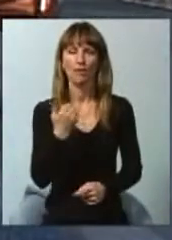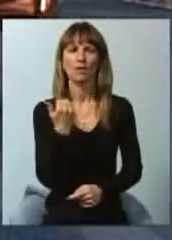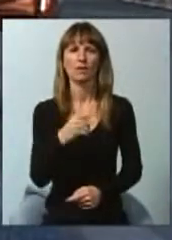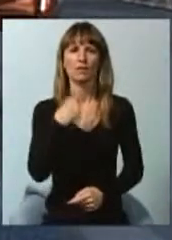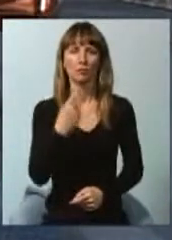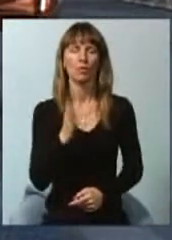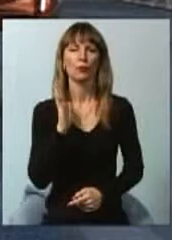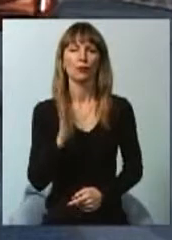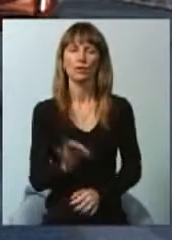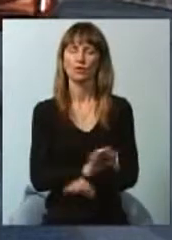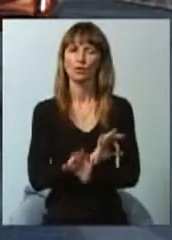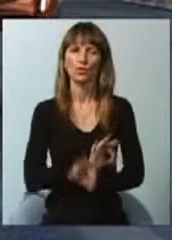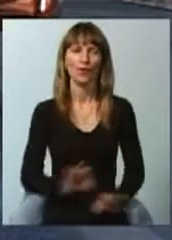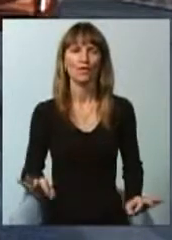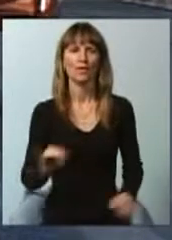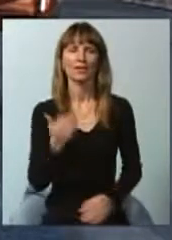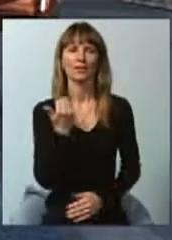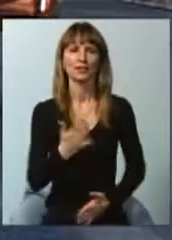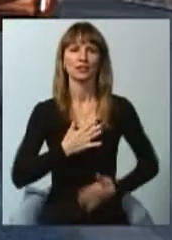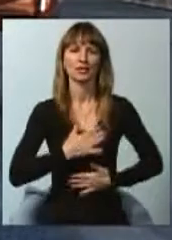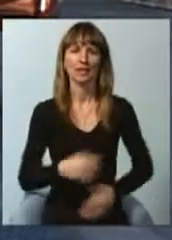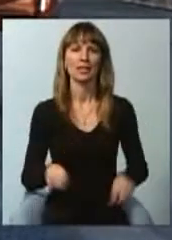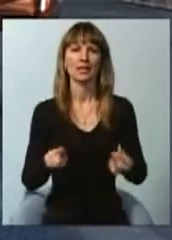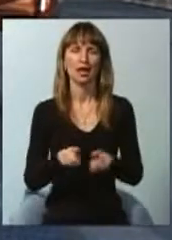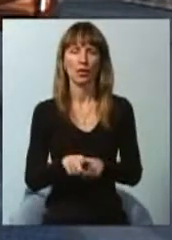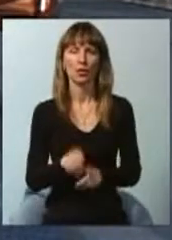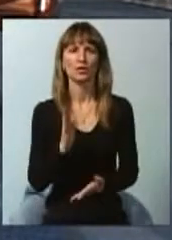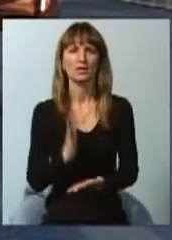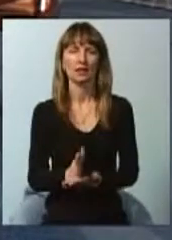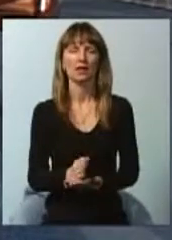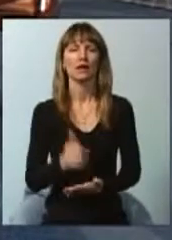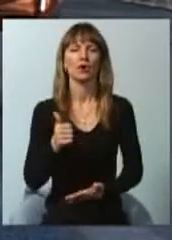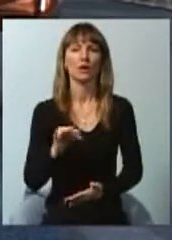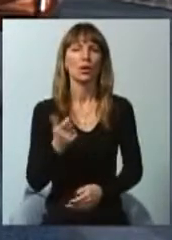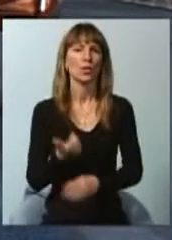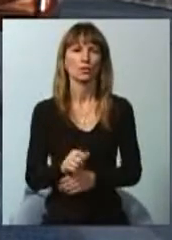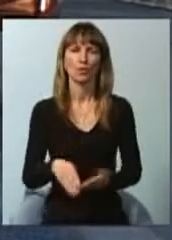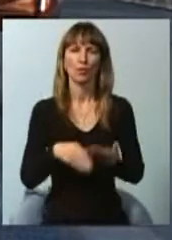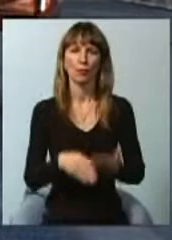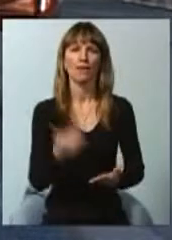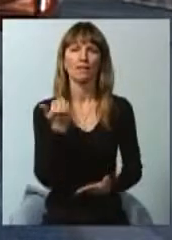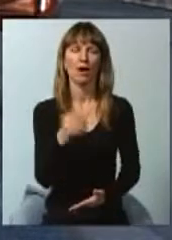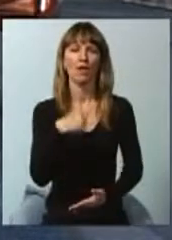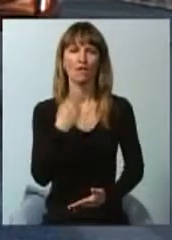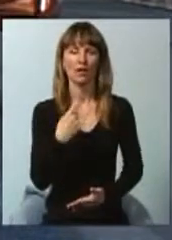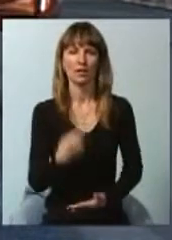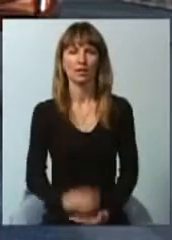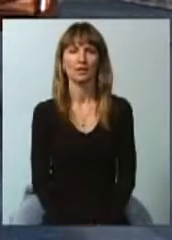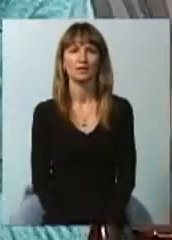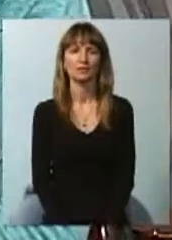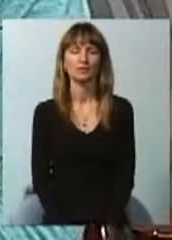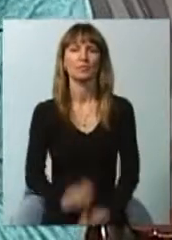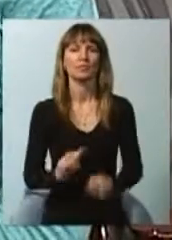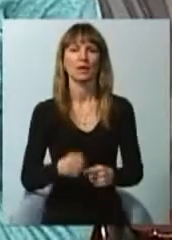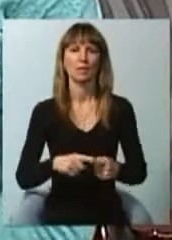вимова стане просто чудовим. І ваше дихання також стане таким гарним і дуже допоможе вам говорити певні речі.